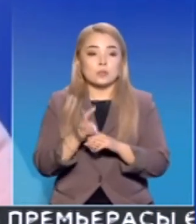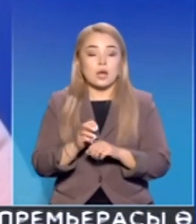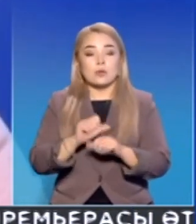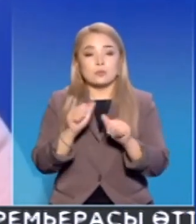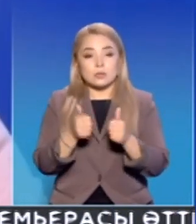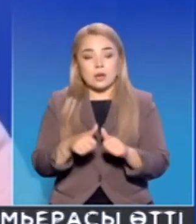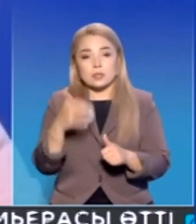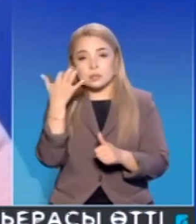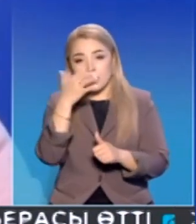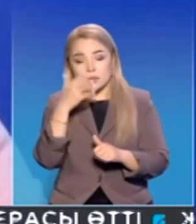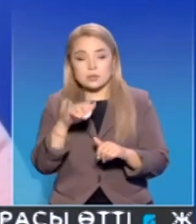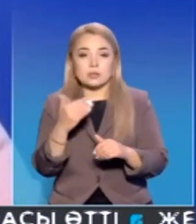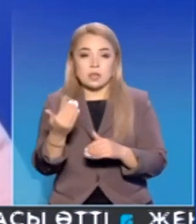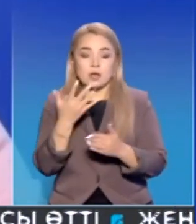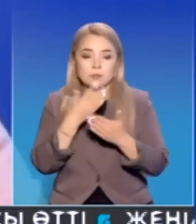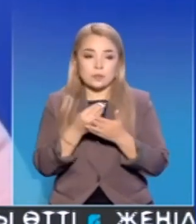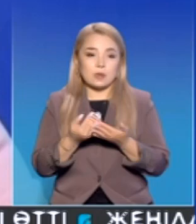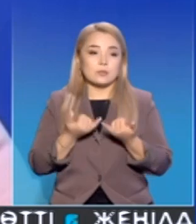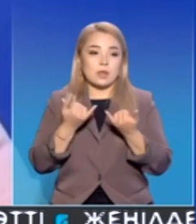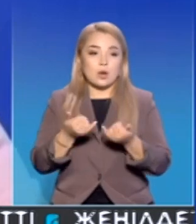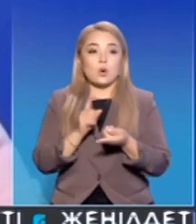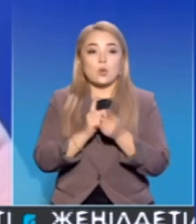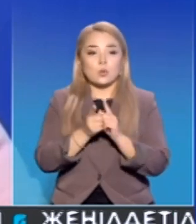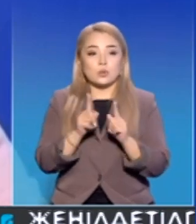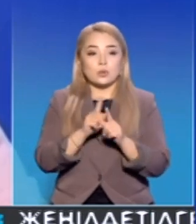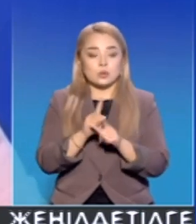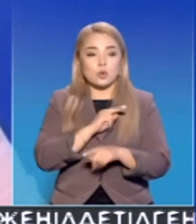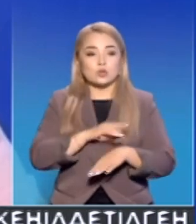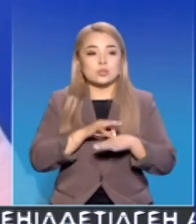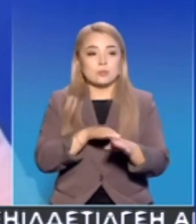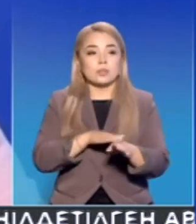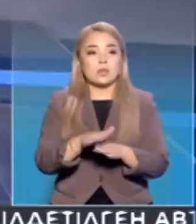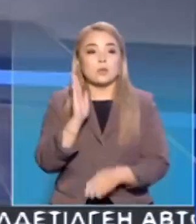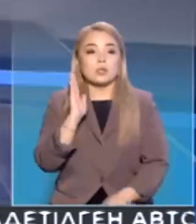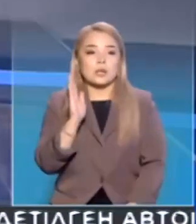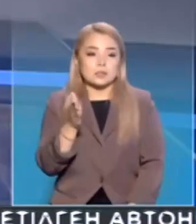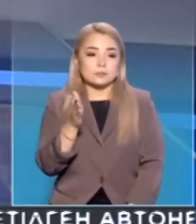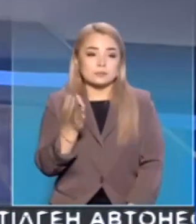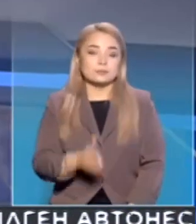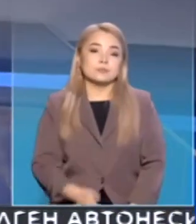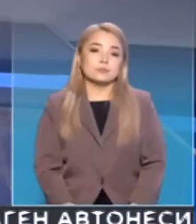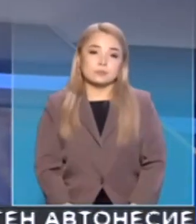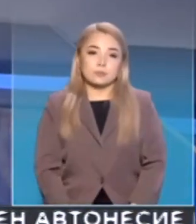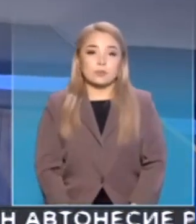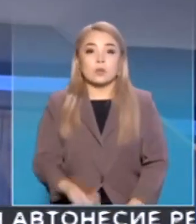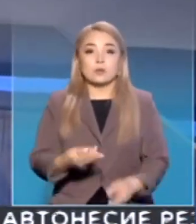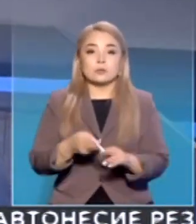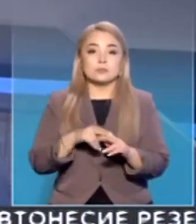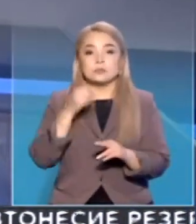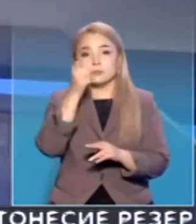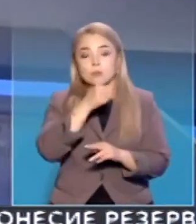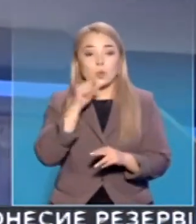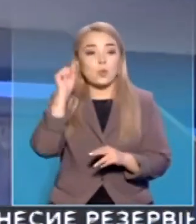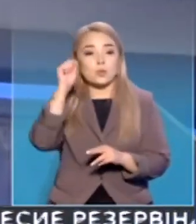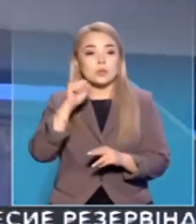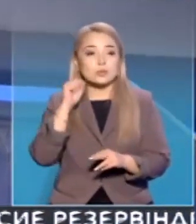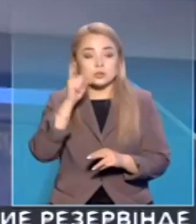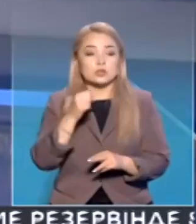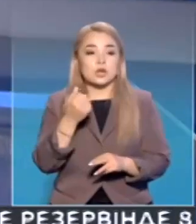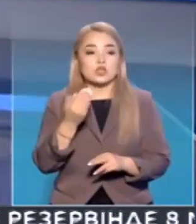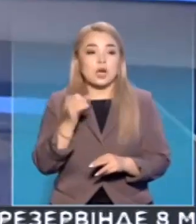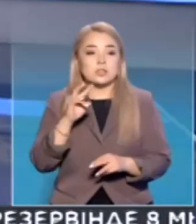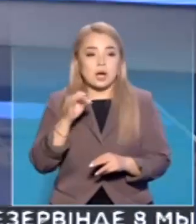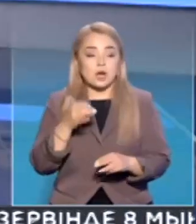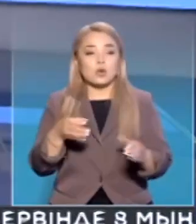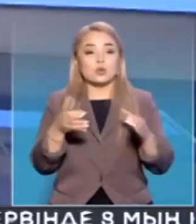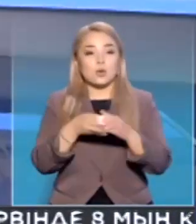көрмейтіндерге тактильді тақталар беріледі. Сурда аудармашылар да жұмыс істейді. Биыл Өзбекстан Шанхай